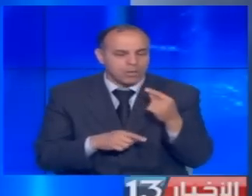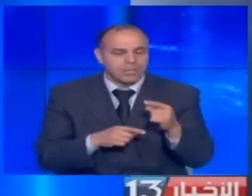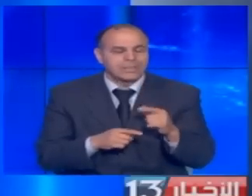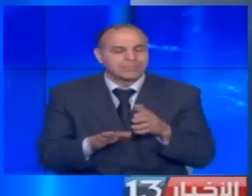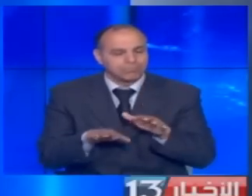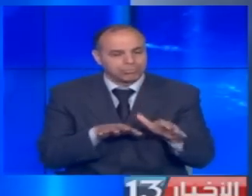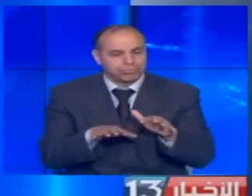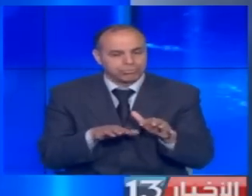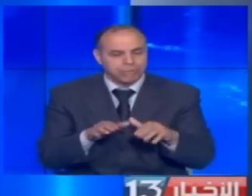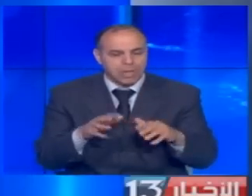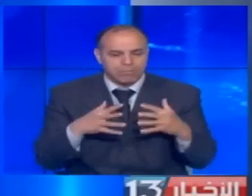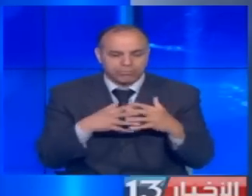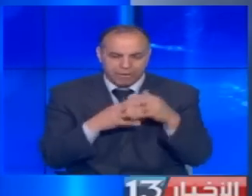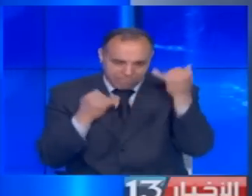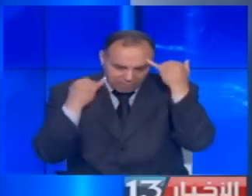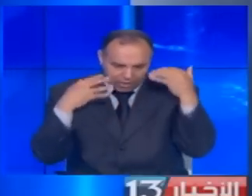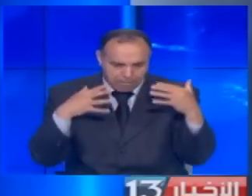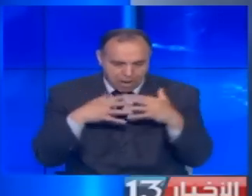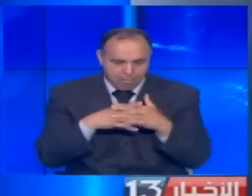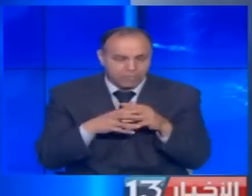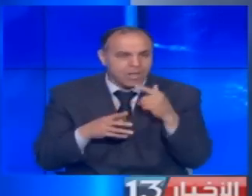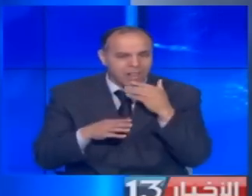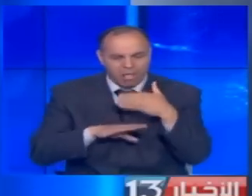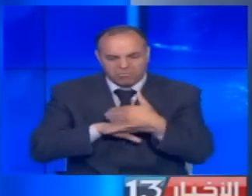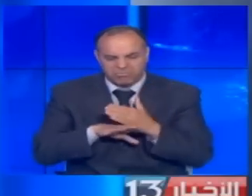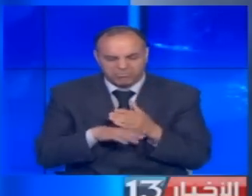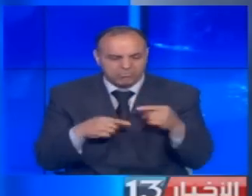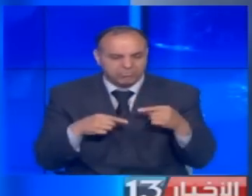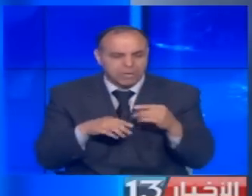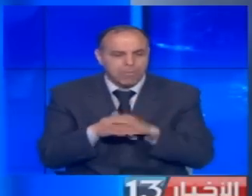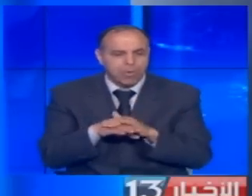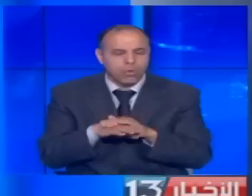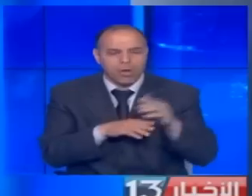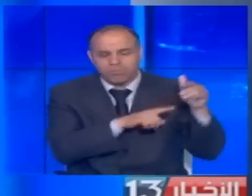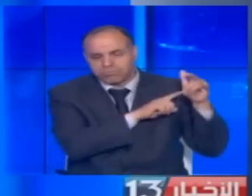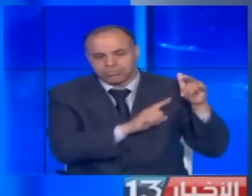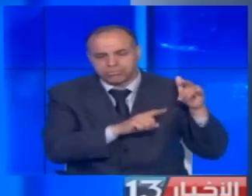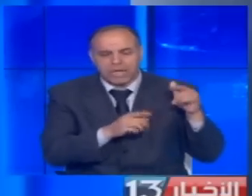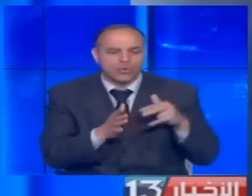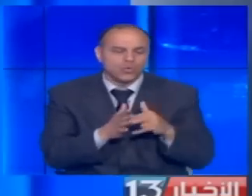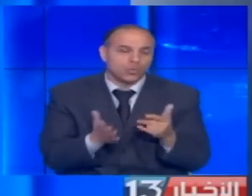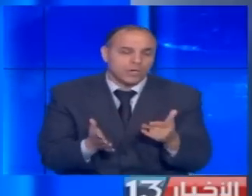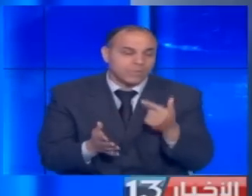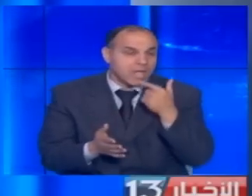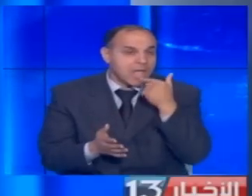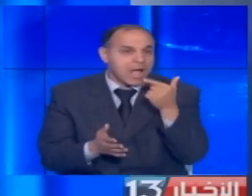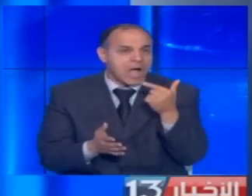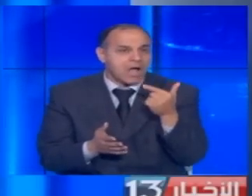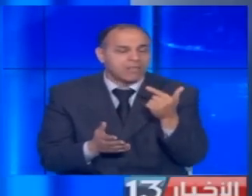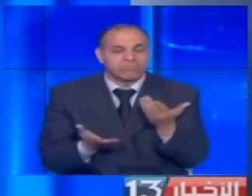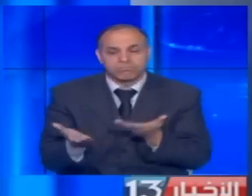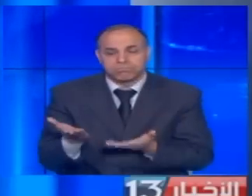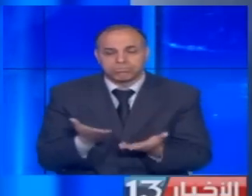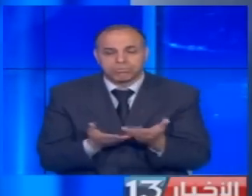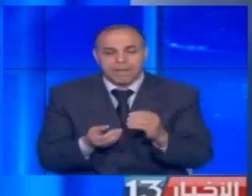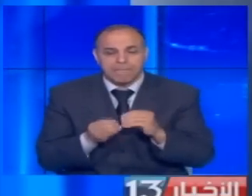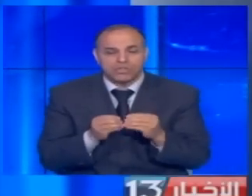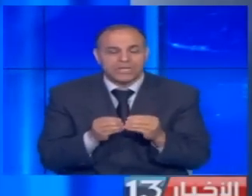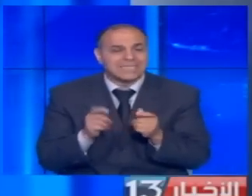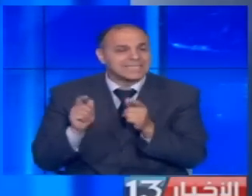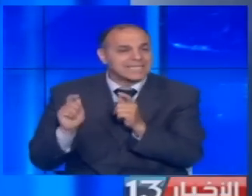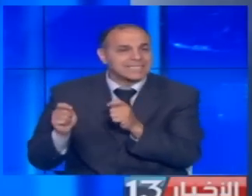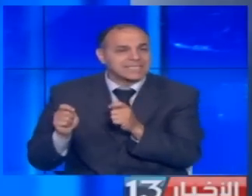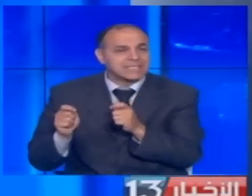خلالها الى توحيد مواقفهم رغم الانقسامات بشان الضربات على سوريا و كيفيه التعاطي مع الازمه الدبلوماسيه